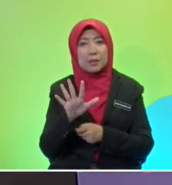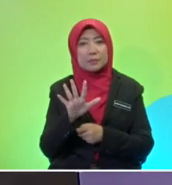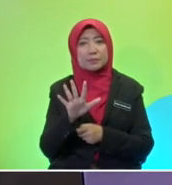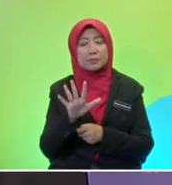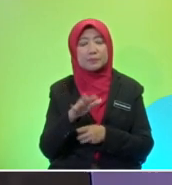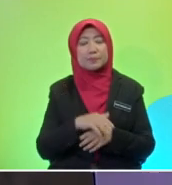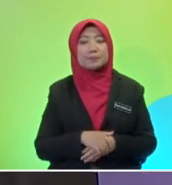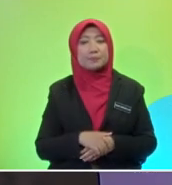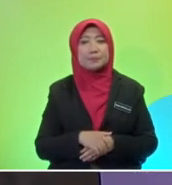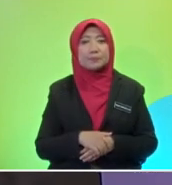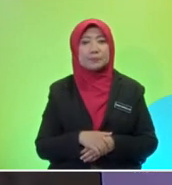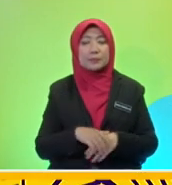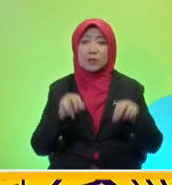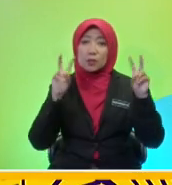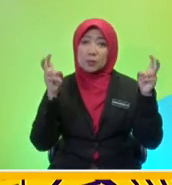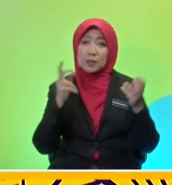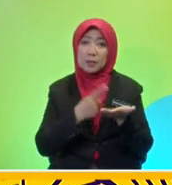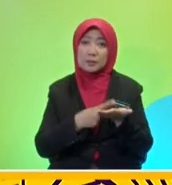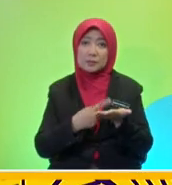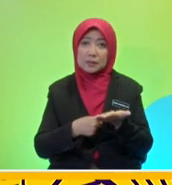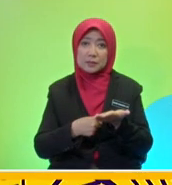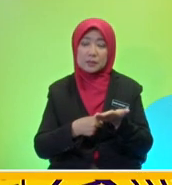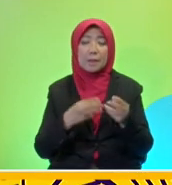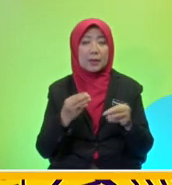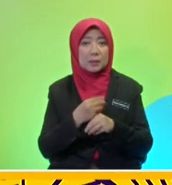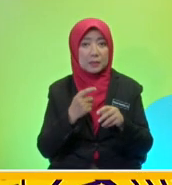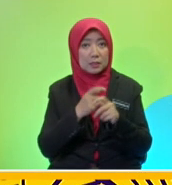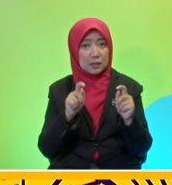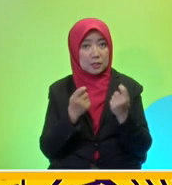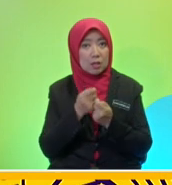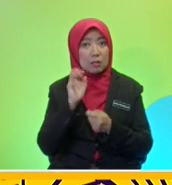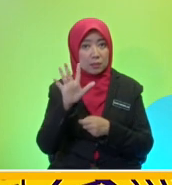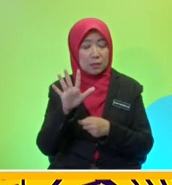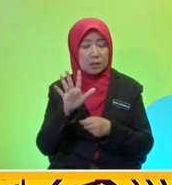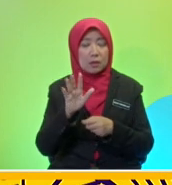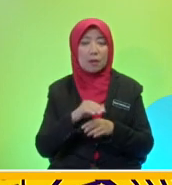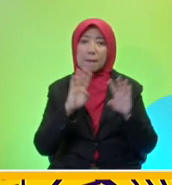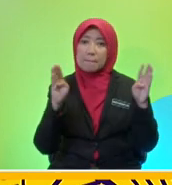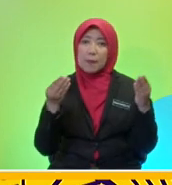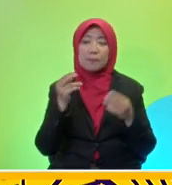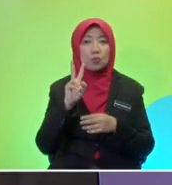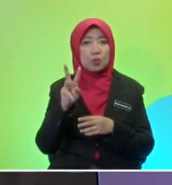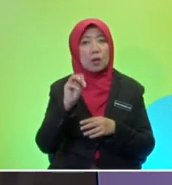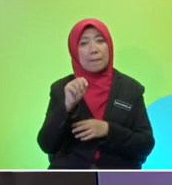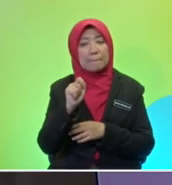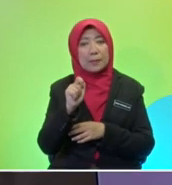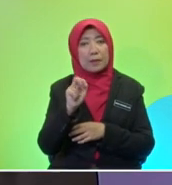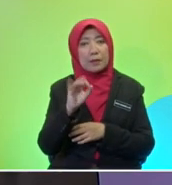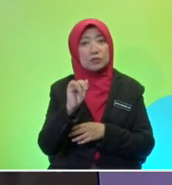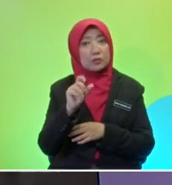mengerti tentang Limo Oke gimana topi bab 2 Matrix Oke